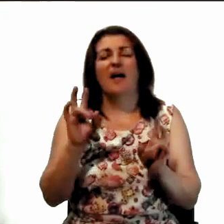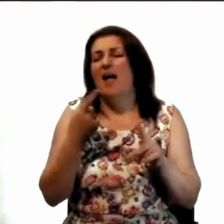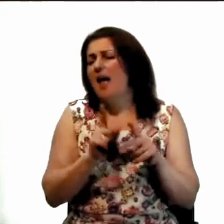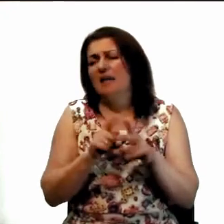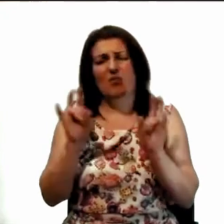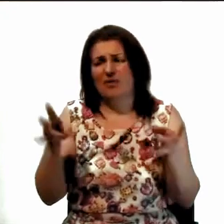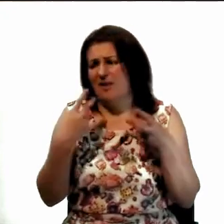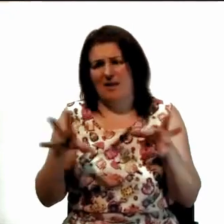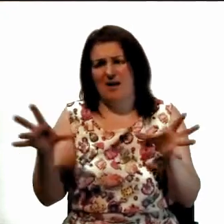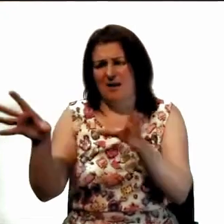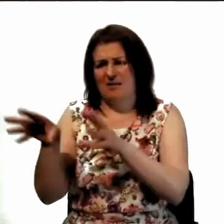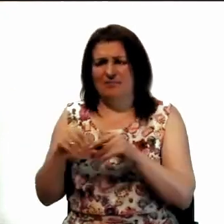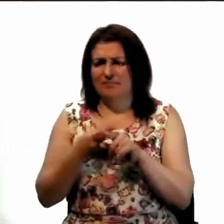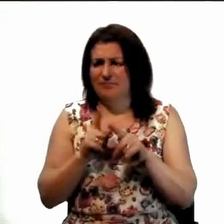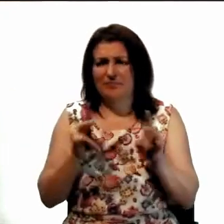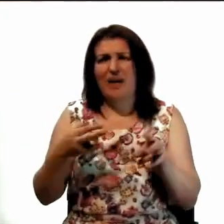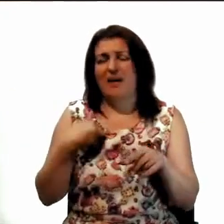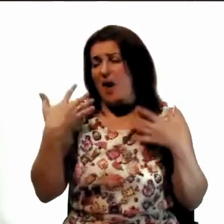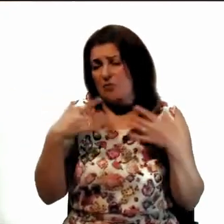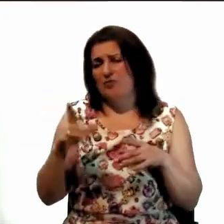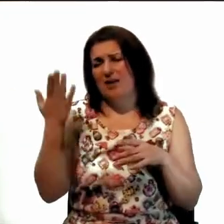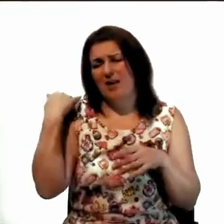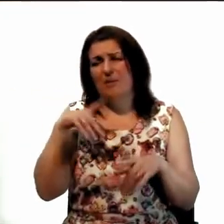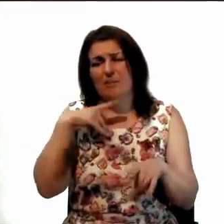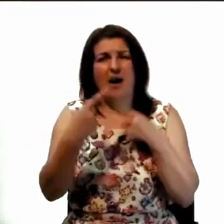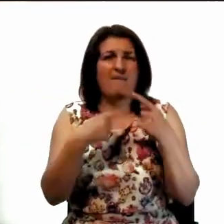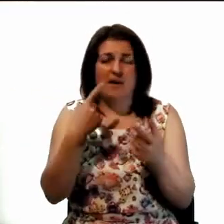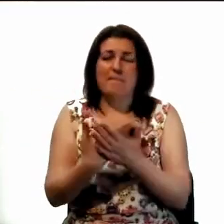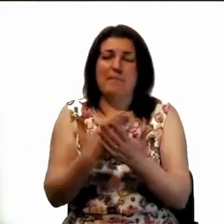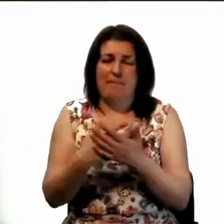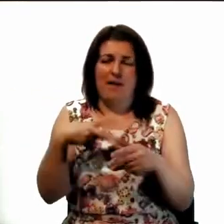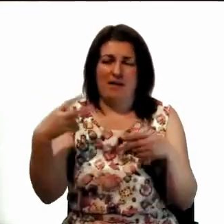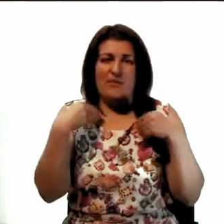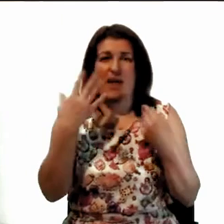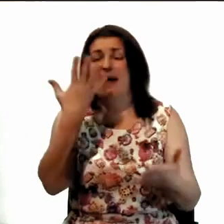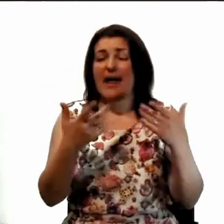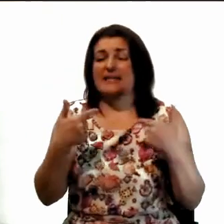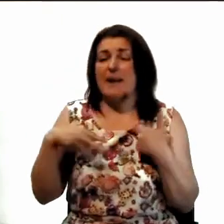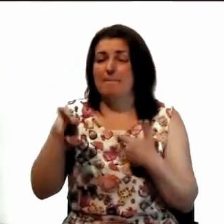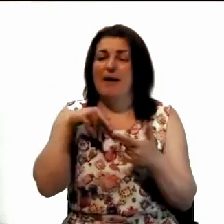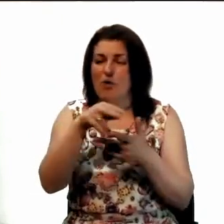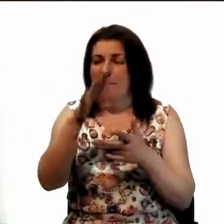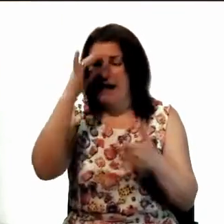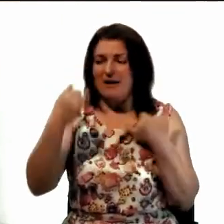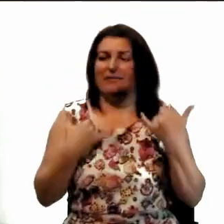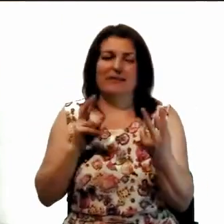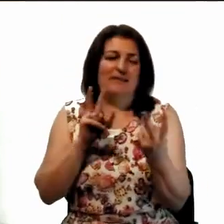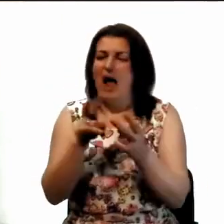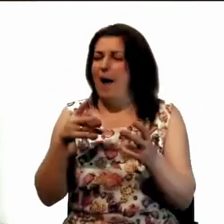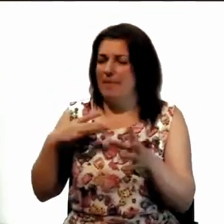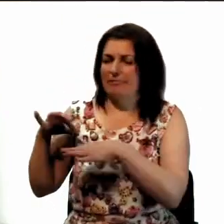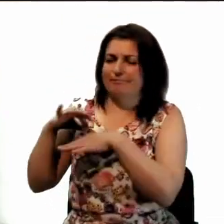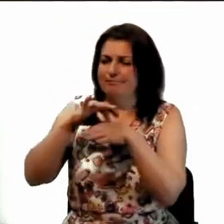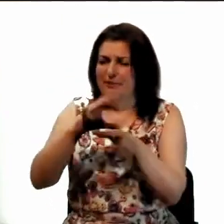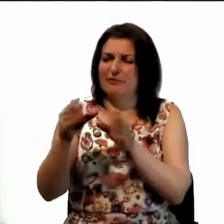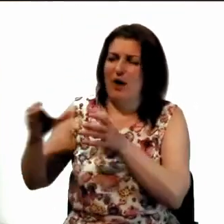надо. Я уже как-то говорил, приводил пример. Если мы идем на свидание, мы же не приводим всех с собой,